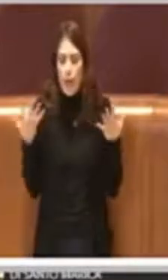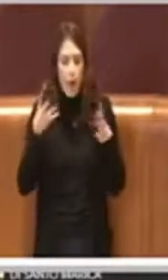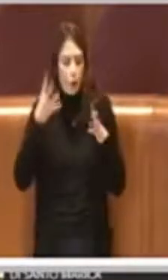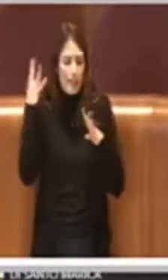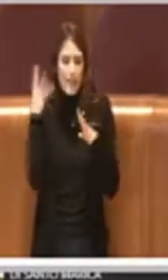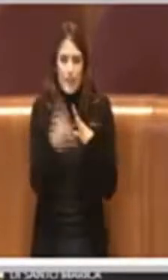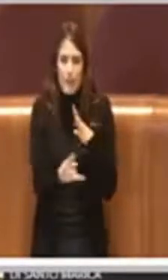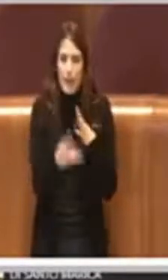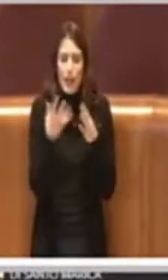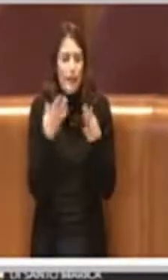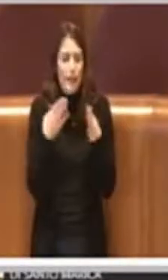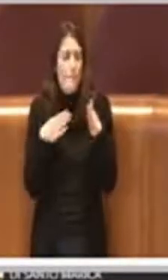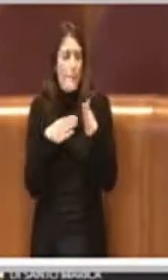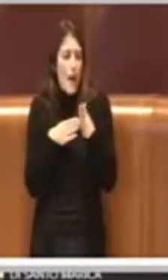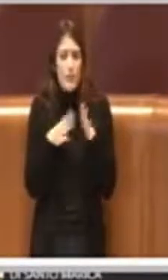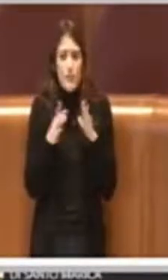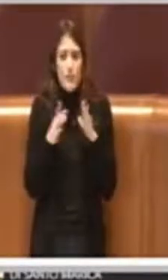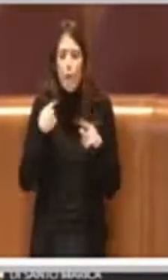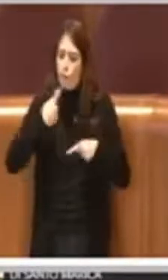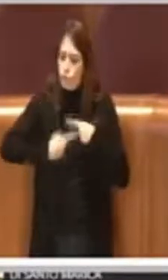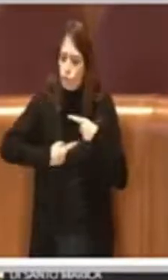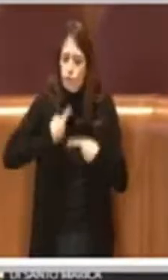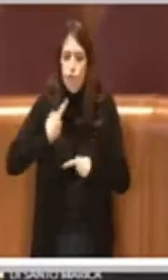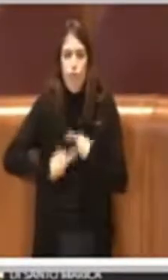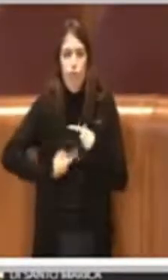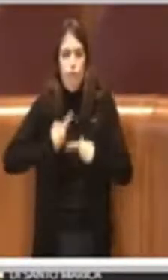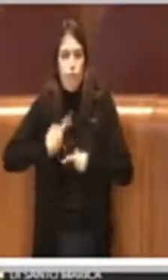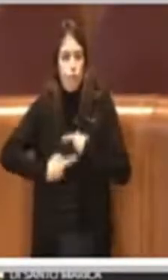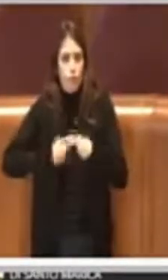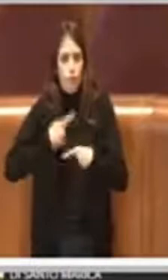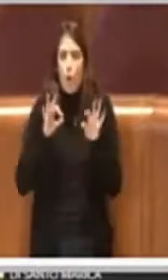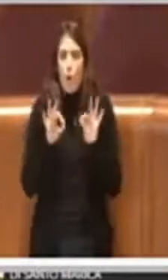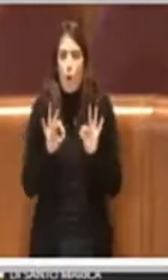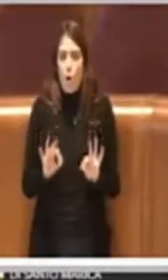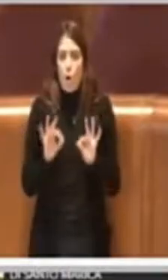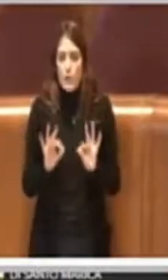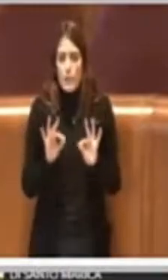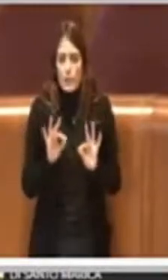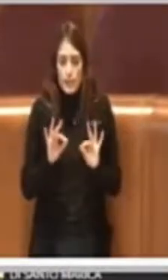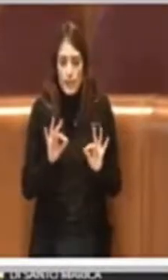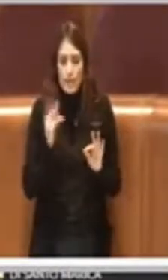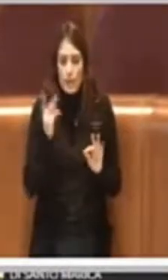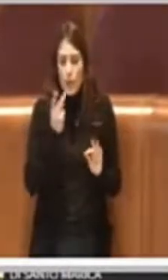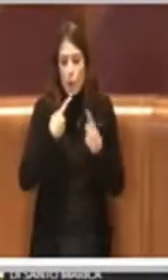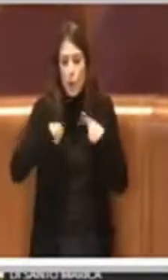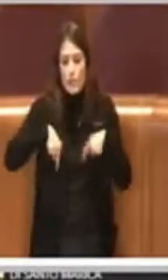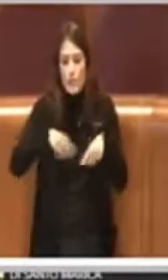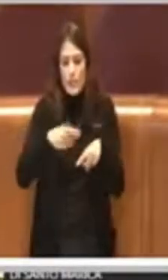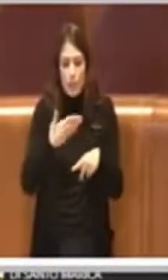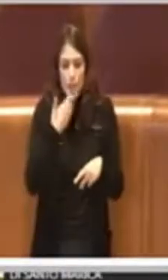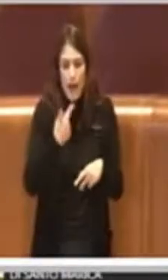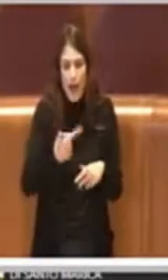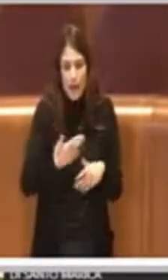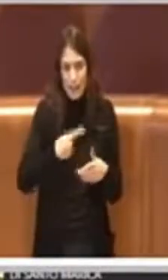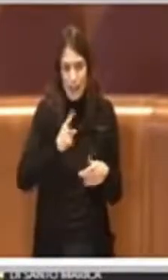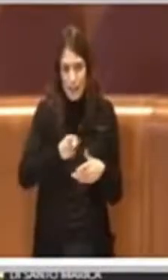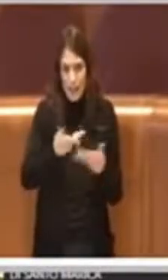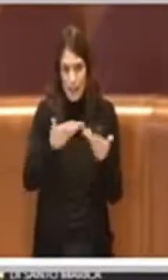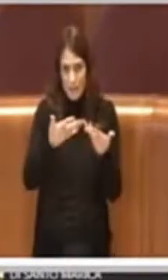trasparenza, e così continuerò a fare per il breve tempo che manca alla fine della consigliatura. Però invito a